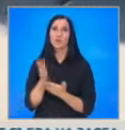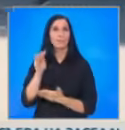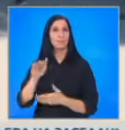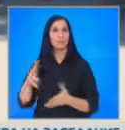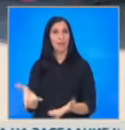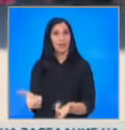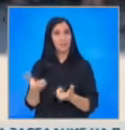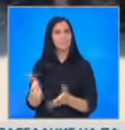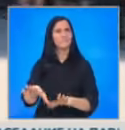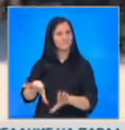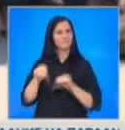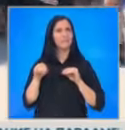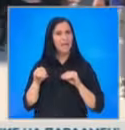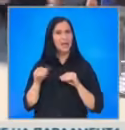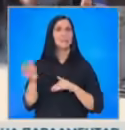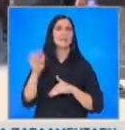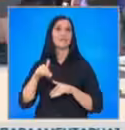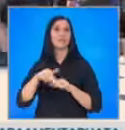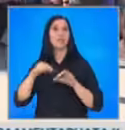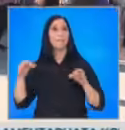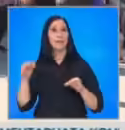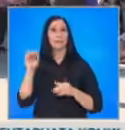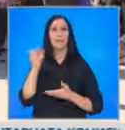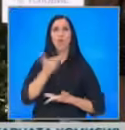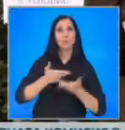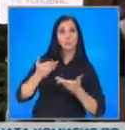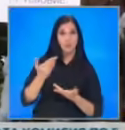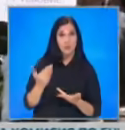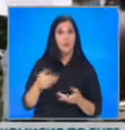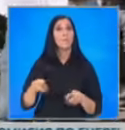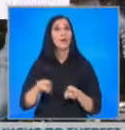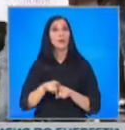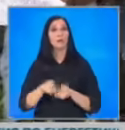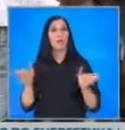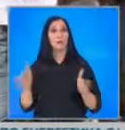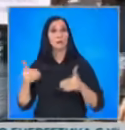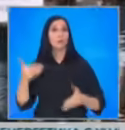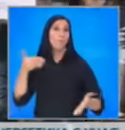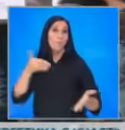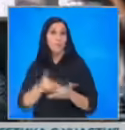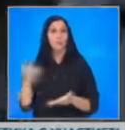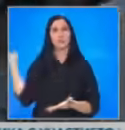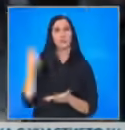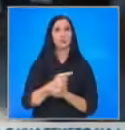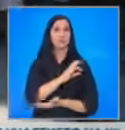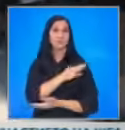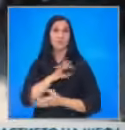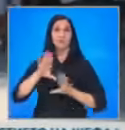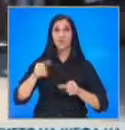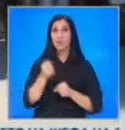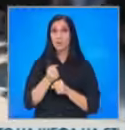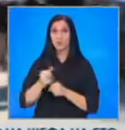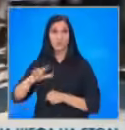бъдат изтеглени, а следващите мерки да бъдат обсъдени с бранша, като са категорично против задължителното вакциниране на всички заети в